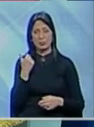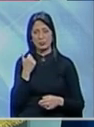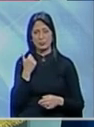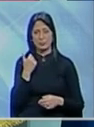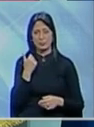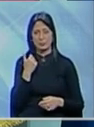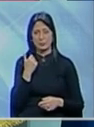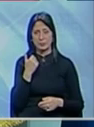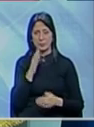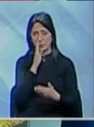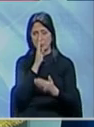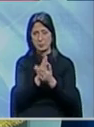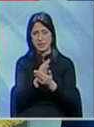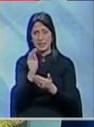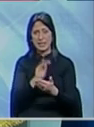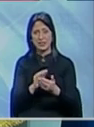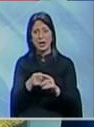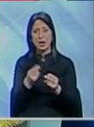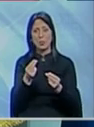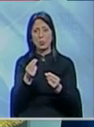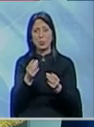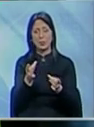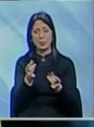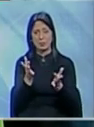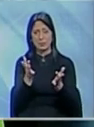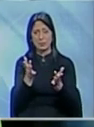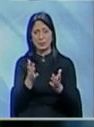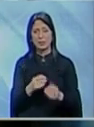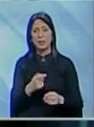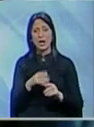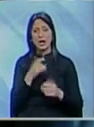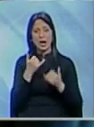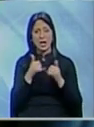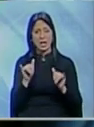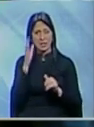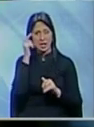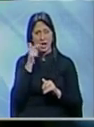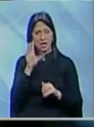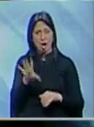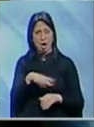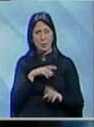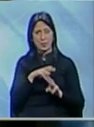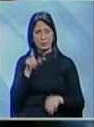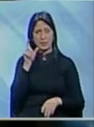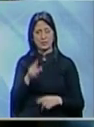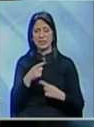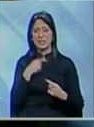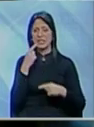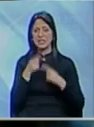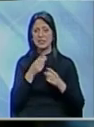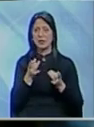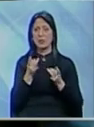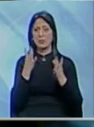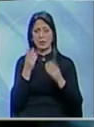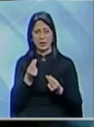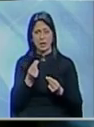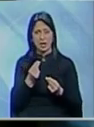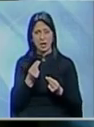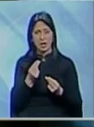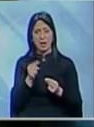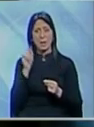და პირდაპირ დაიწერა, რომ ეს ფული გაიფლანგა. გასაკვირია, როდესაც განათლების ყოფილი მინისტრი საუბრობს გაფლანგულ